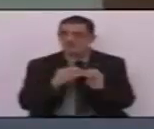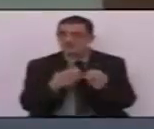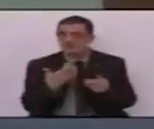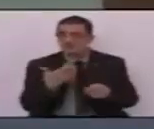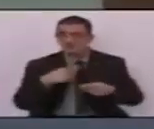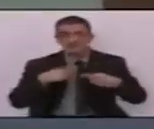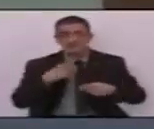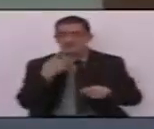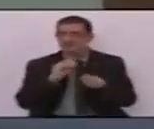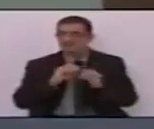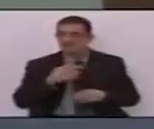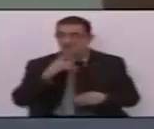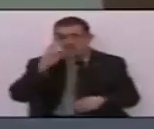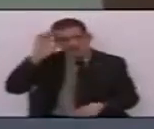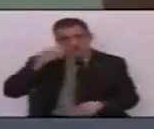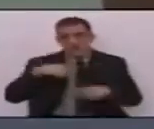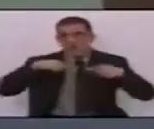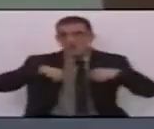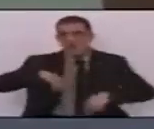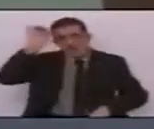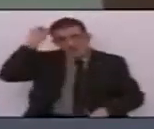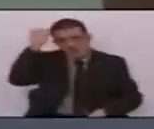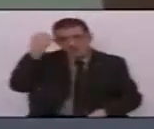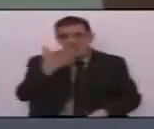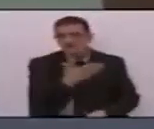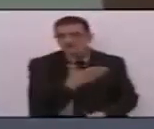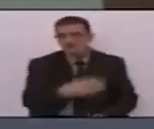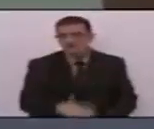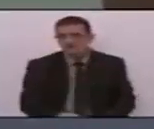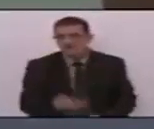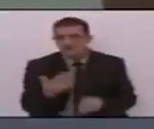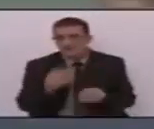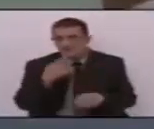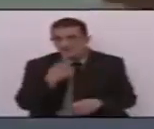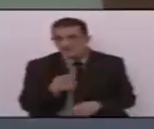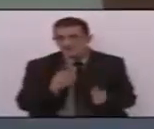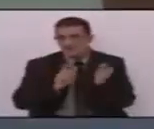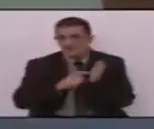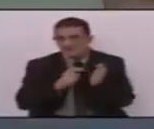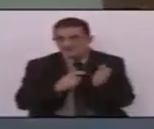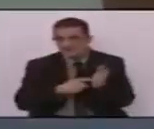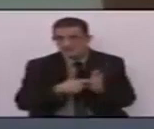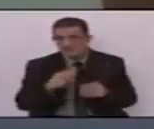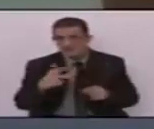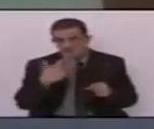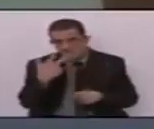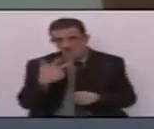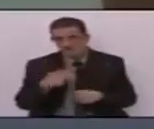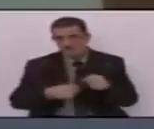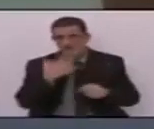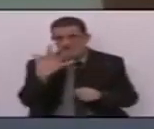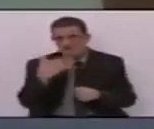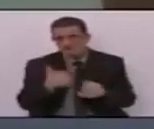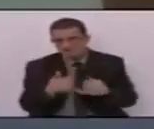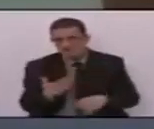حاكمين الدولة ويستنى من عندكم الكثير، واش تقولوا استنى استنى شحال راح يستنى؟ عطيونا توقيت، إذا قلنا يفوتوا 3 سنين نعطيكم 5 سنين نعطيكم، هاي فات